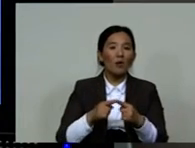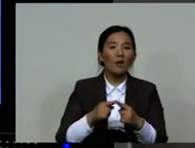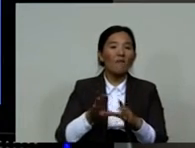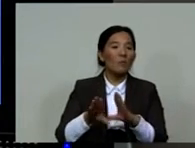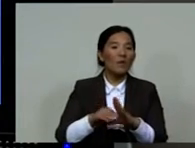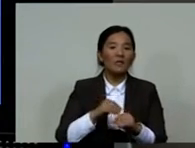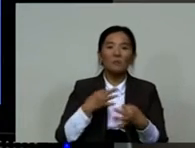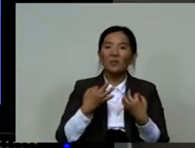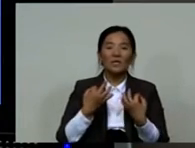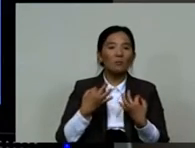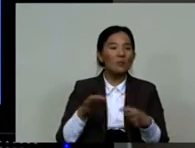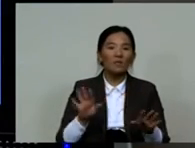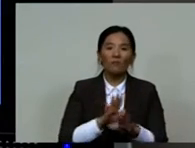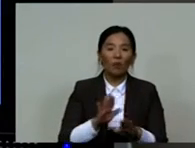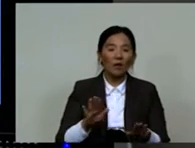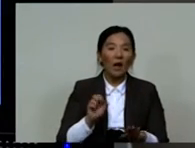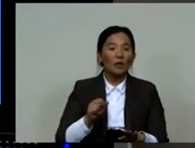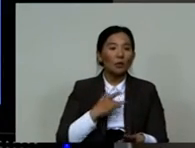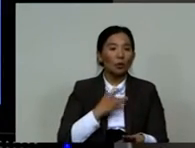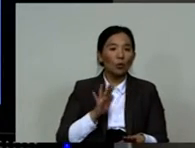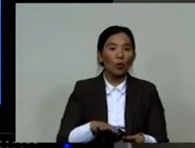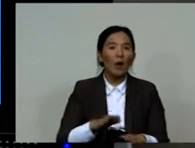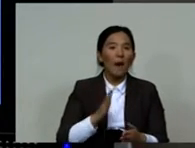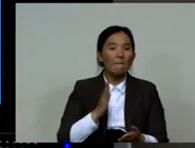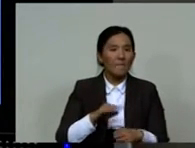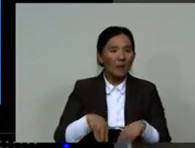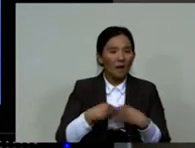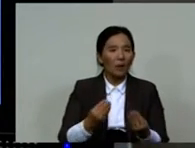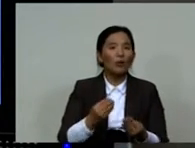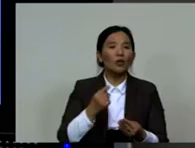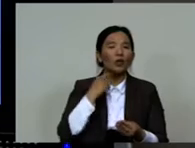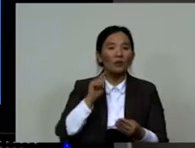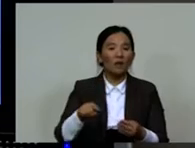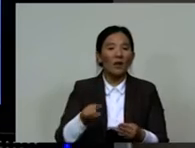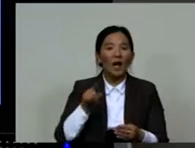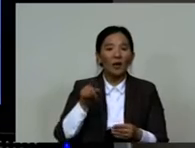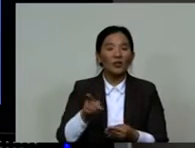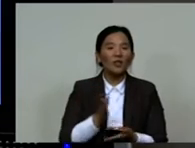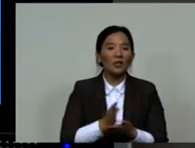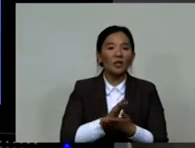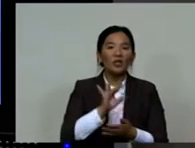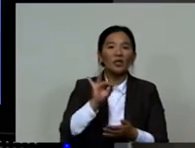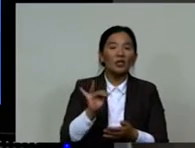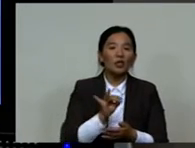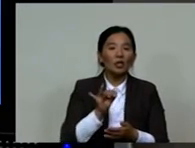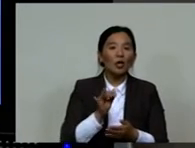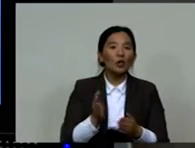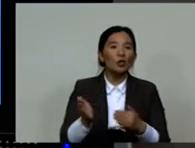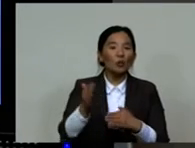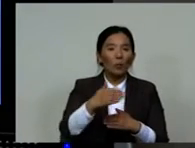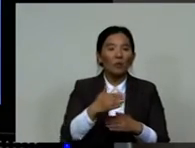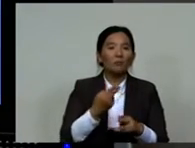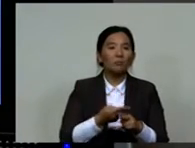непроизвольно, а строго определенные данному интервалу. Они состоят из сомкнутых